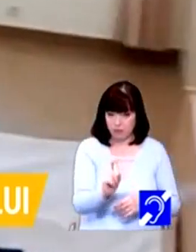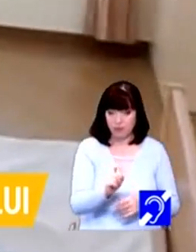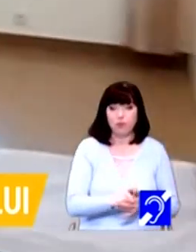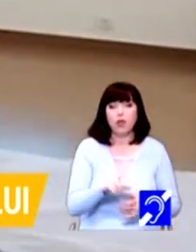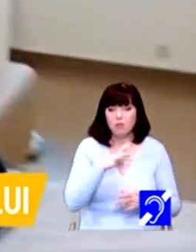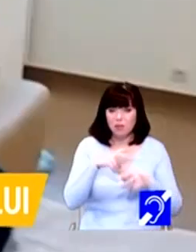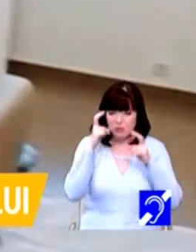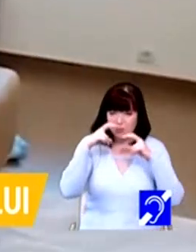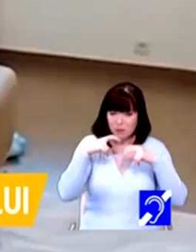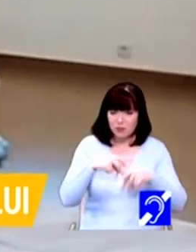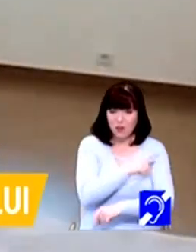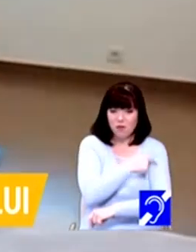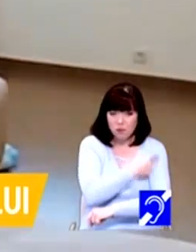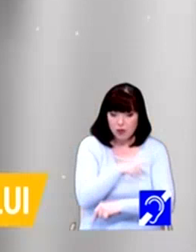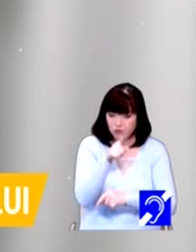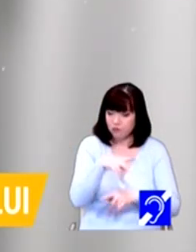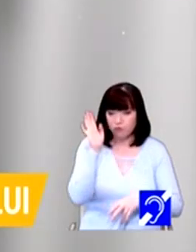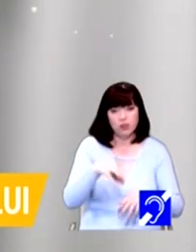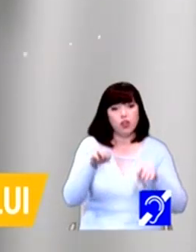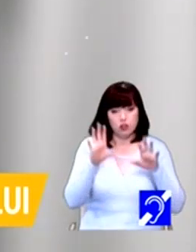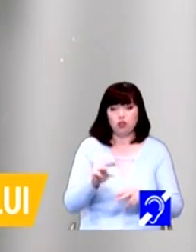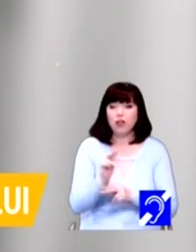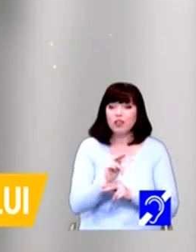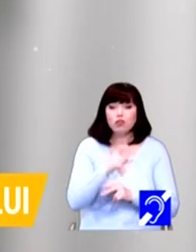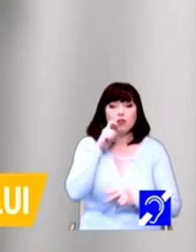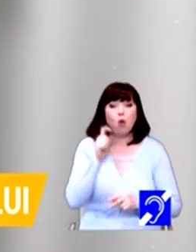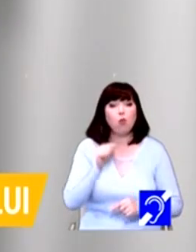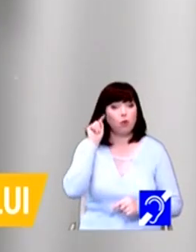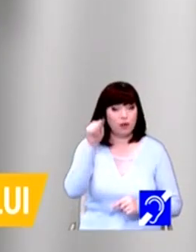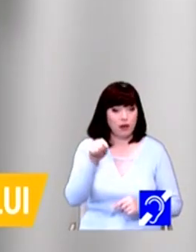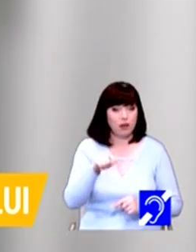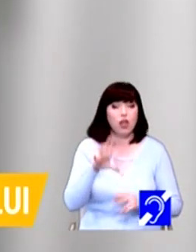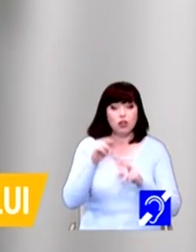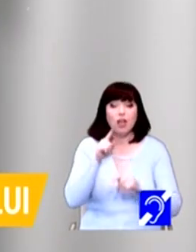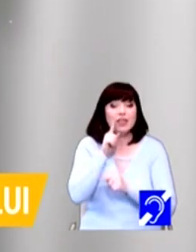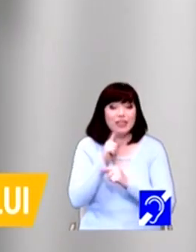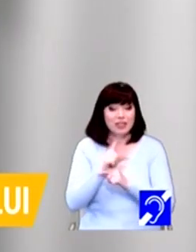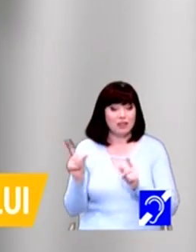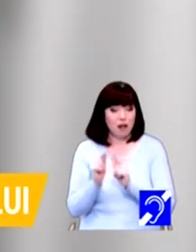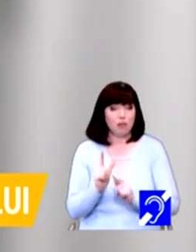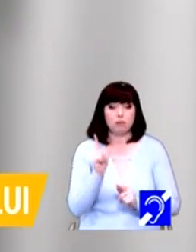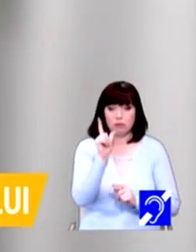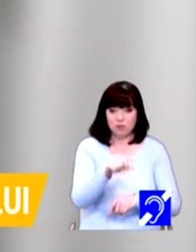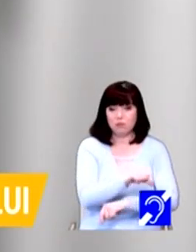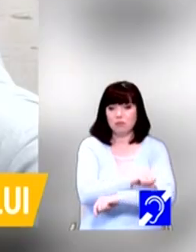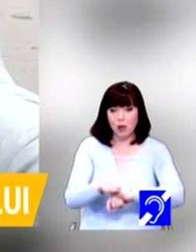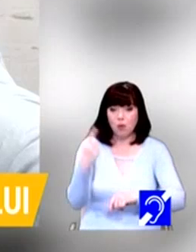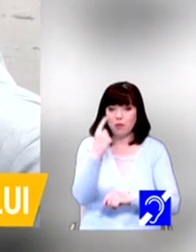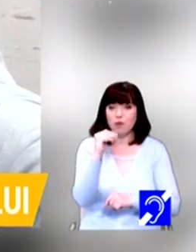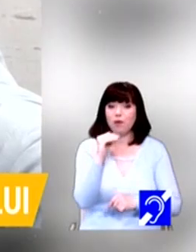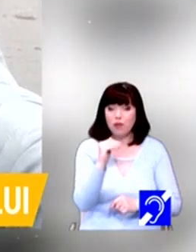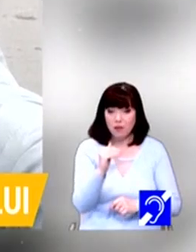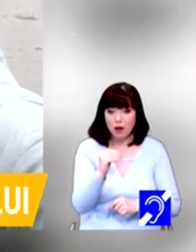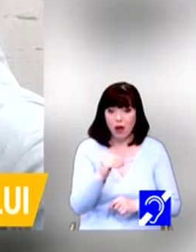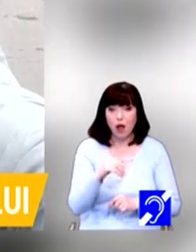de investigații medicale, bărbatul a hotărât să urmeze tratamentul în Ucraina. Însoțit de sora sa, Petru a trecut frontiera pe 1 februarie.